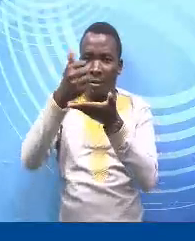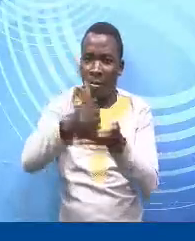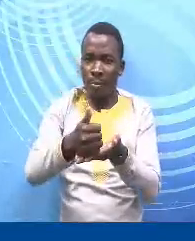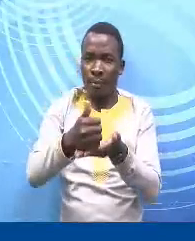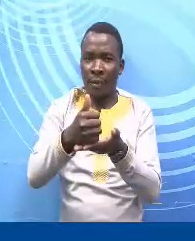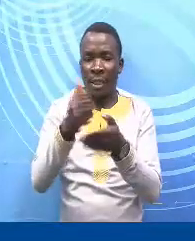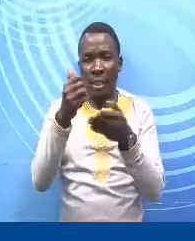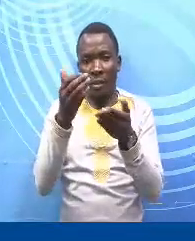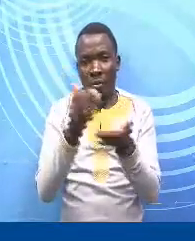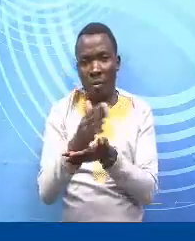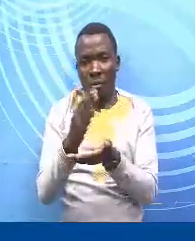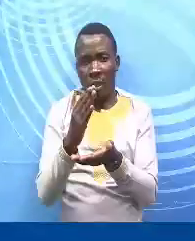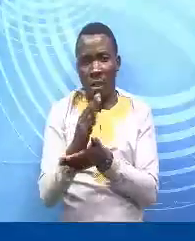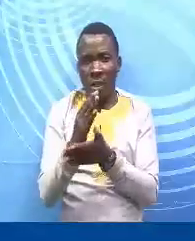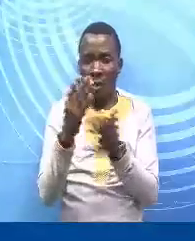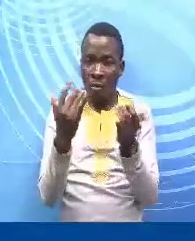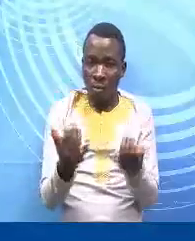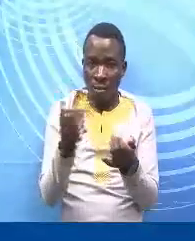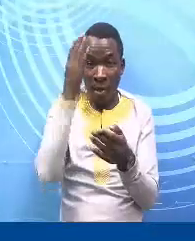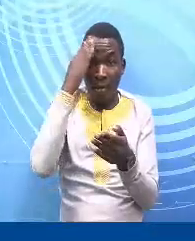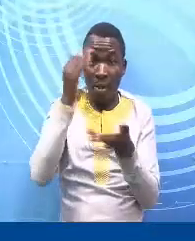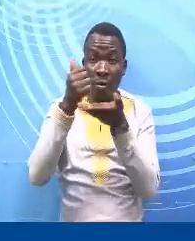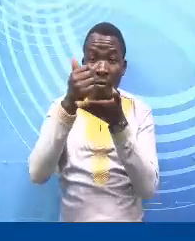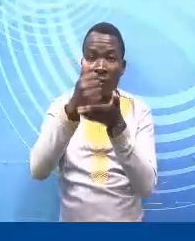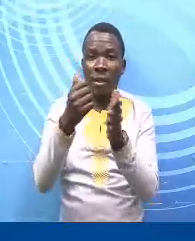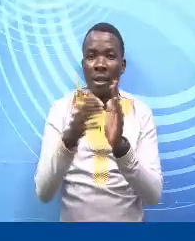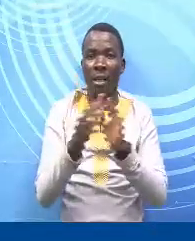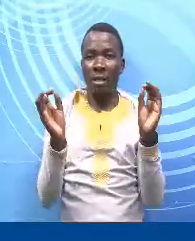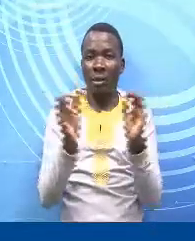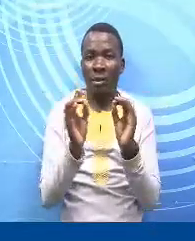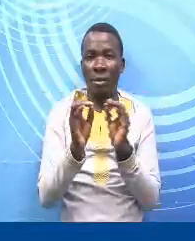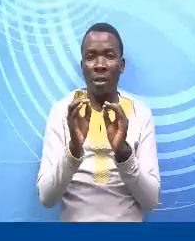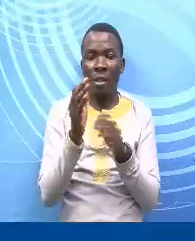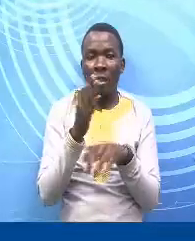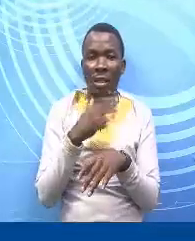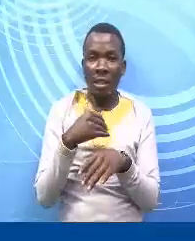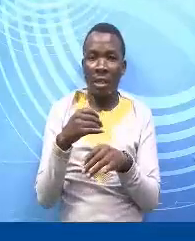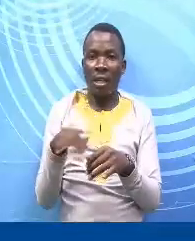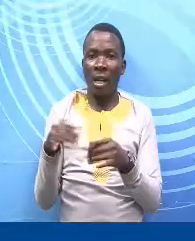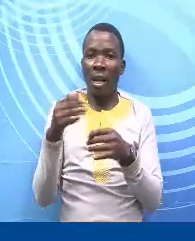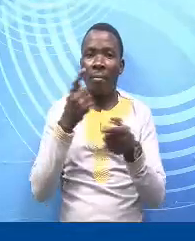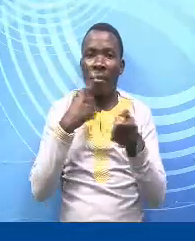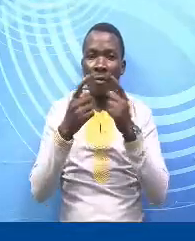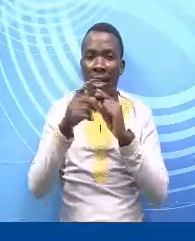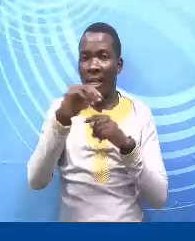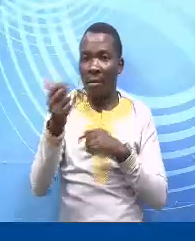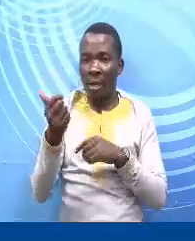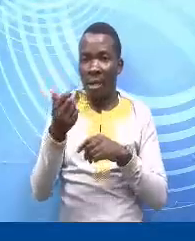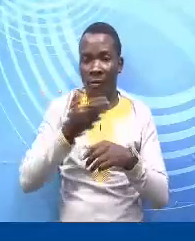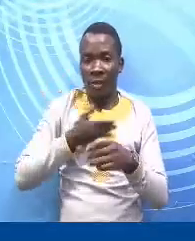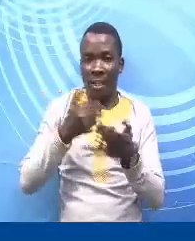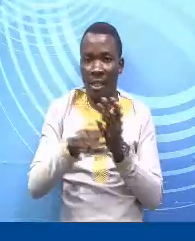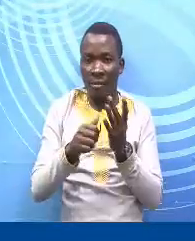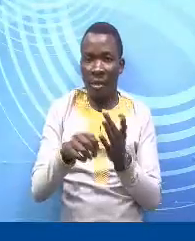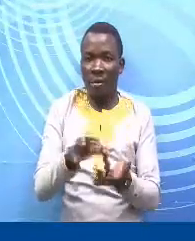rero ubwo tubimenye turamufasha nta kibazo ndagira ngo mbwireho n'abandi uwagira ikibazo cyihariye